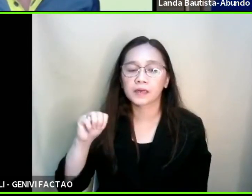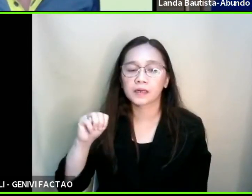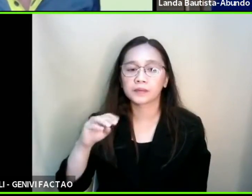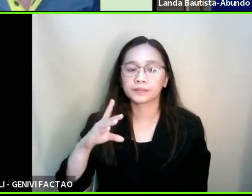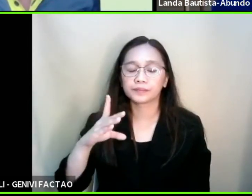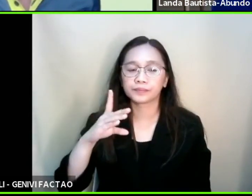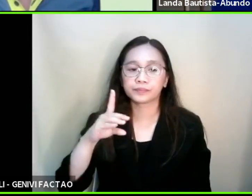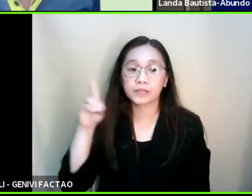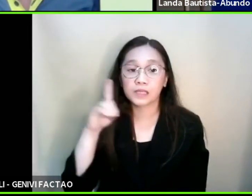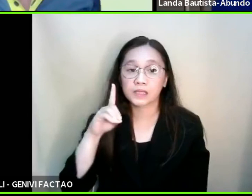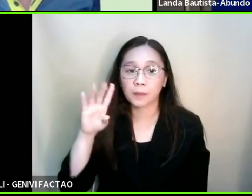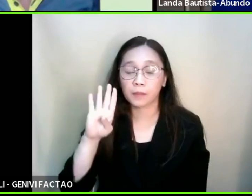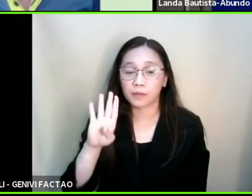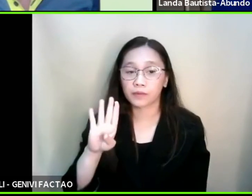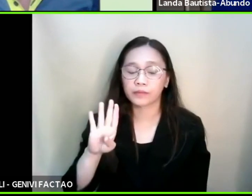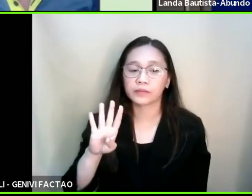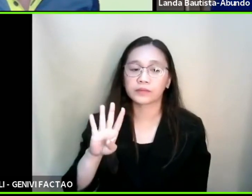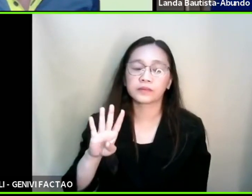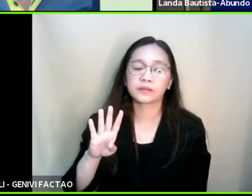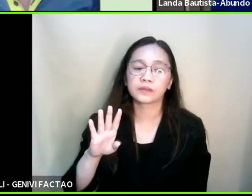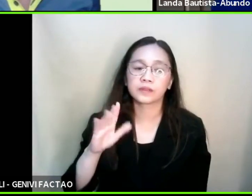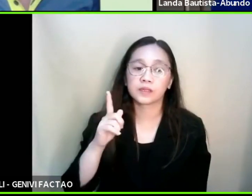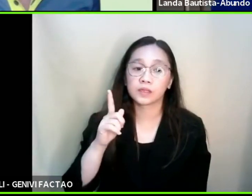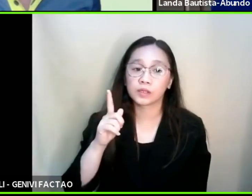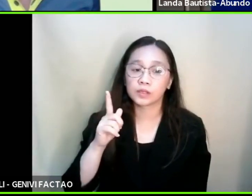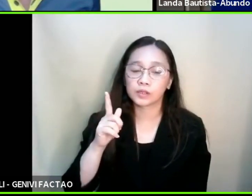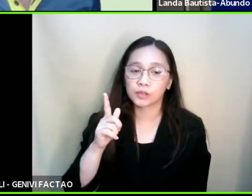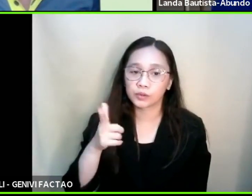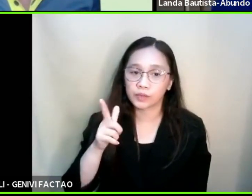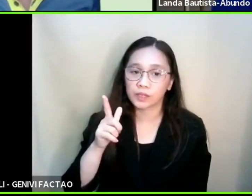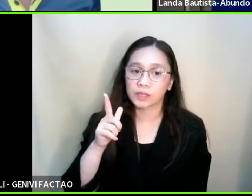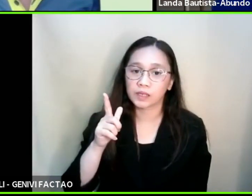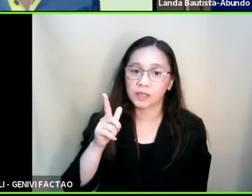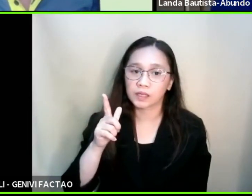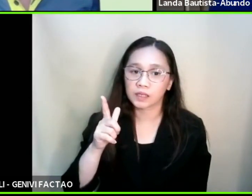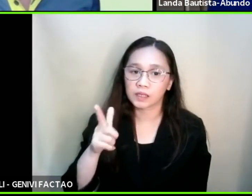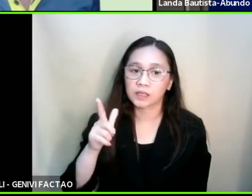4, this will be our 2021